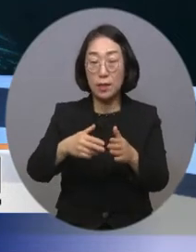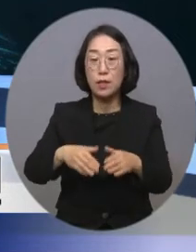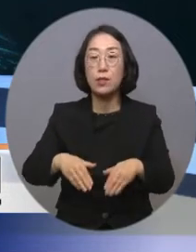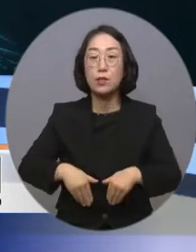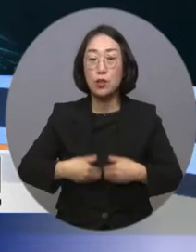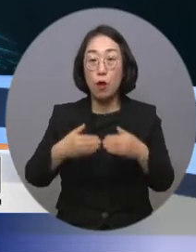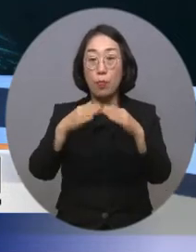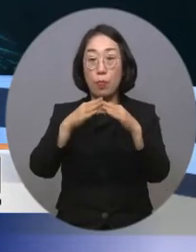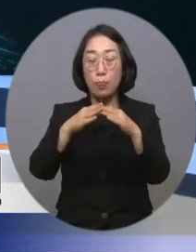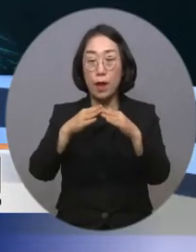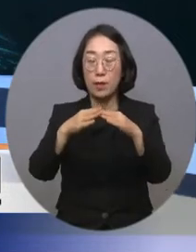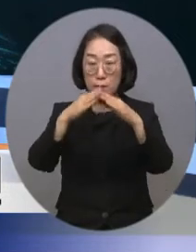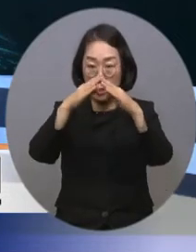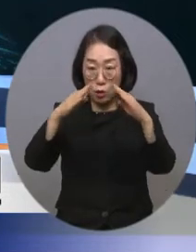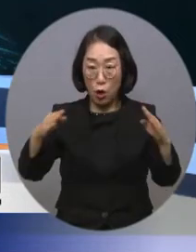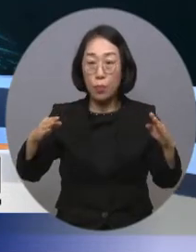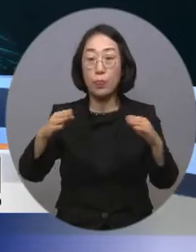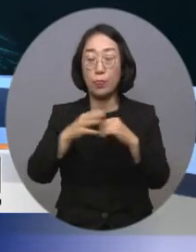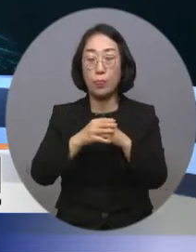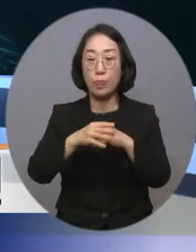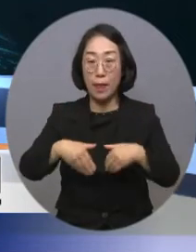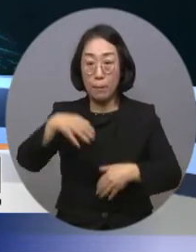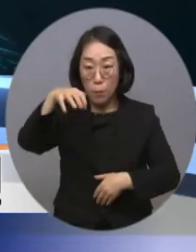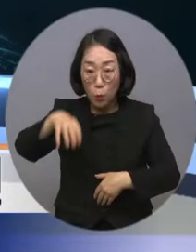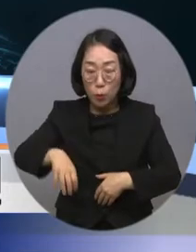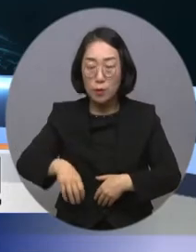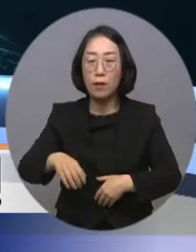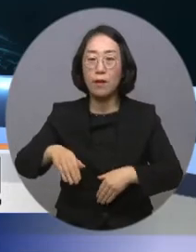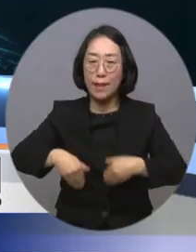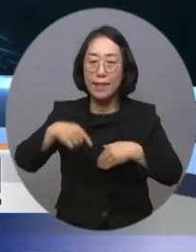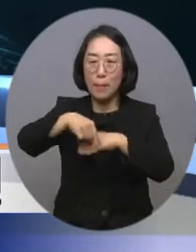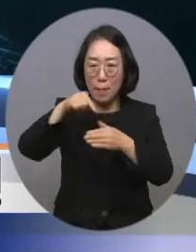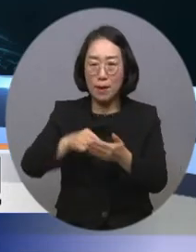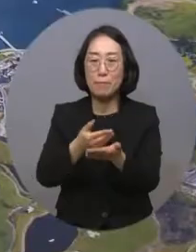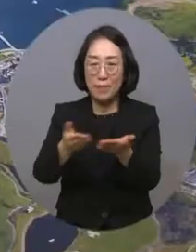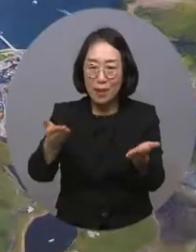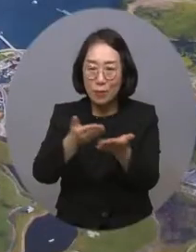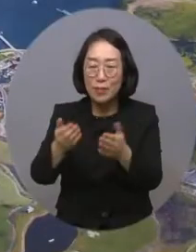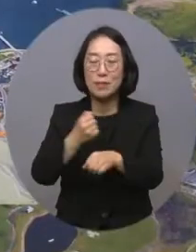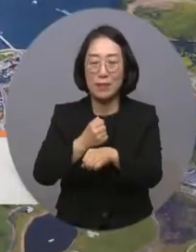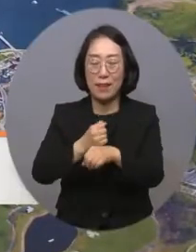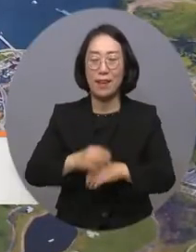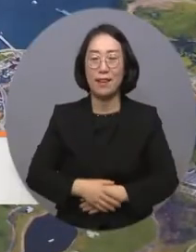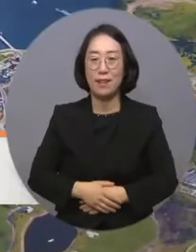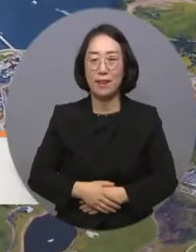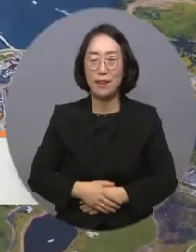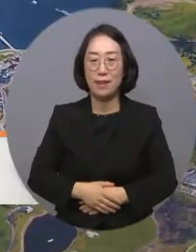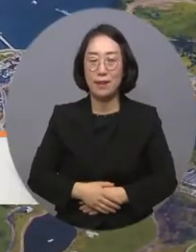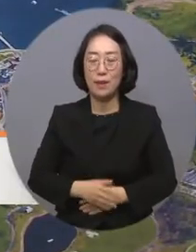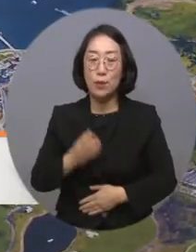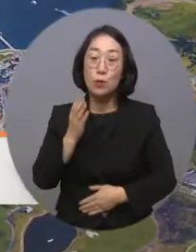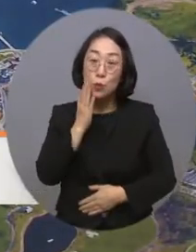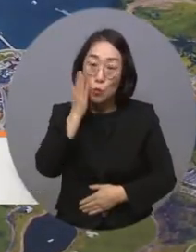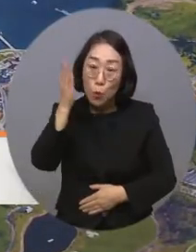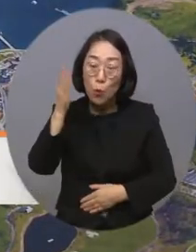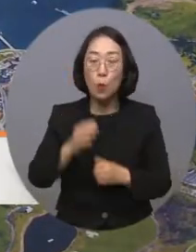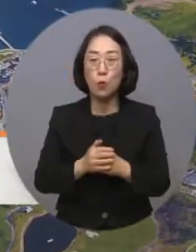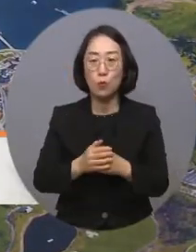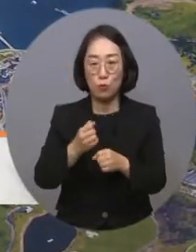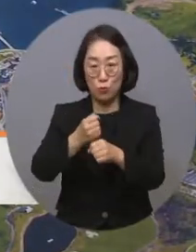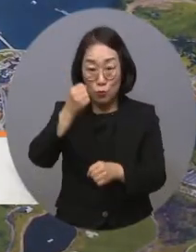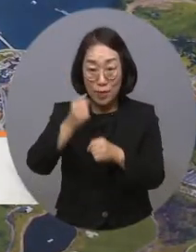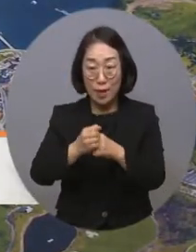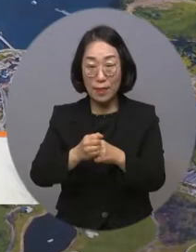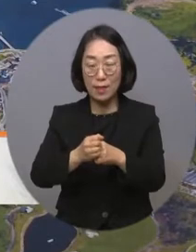여수시 아동에 3억 원 후원을 통해 따뜻한 마음을 나눴습니다. 초록우산 어린이재단